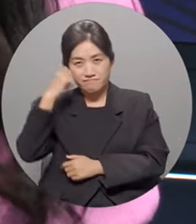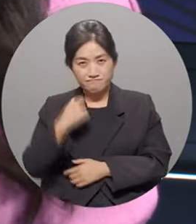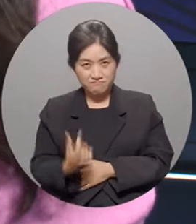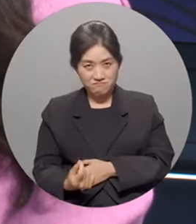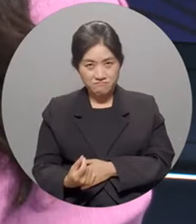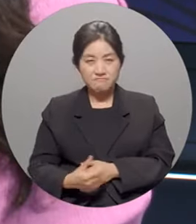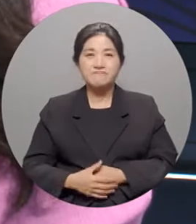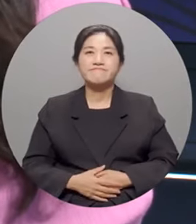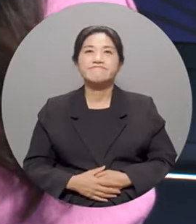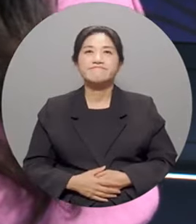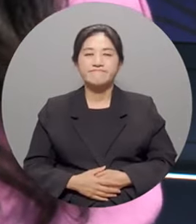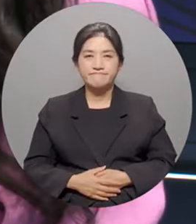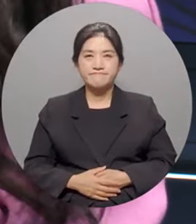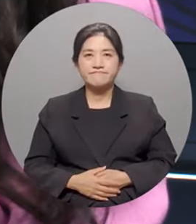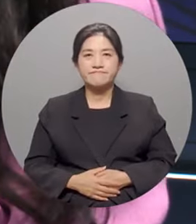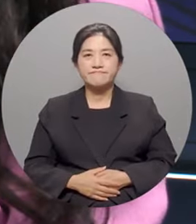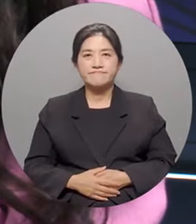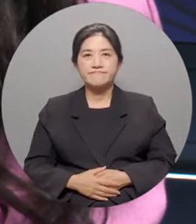들었습니다